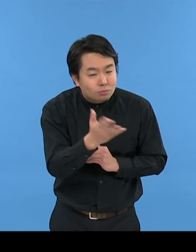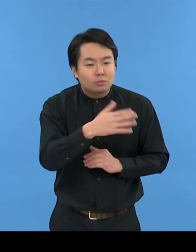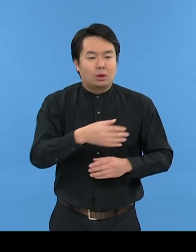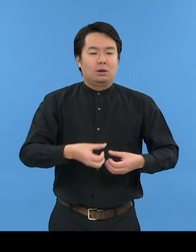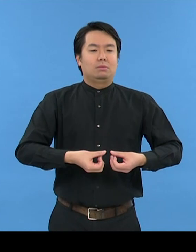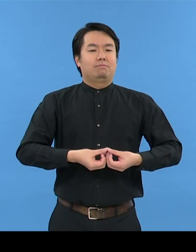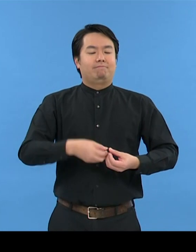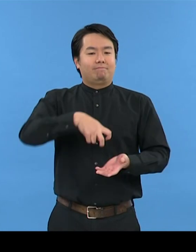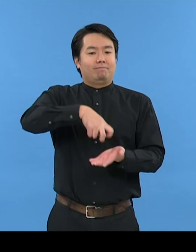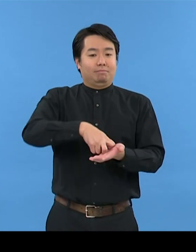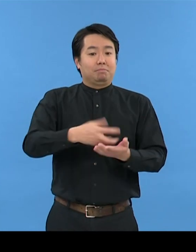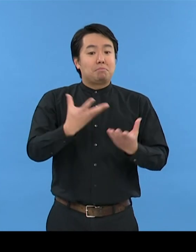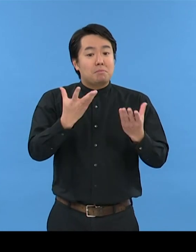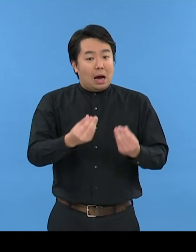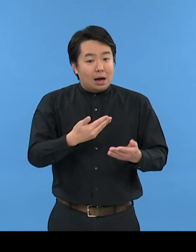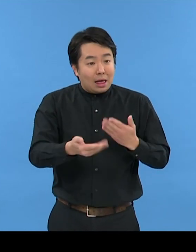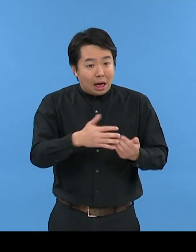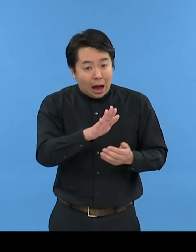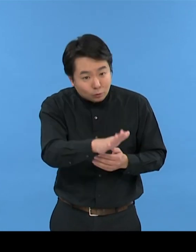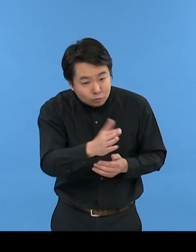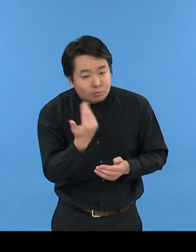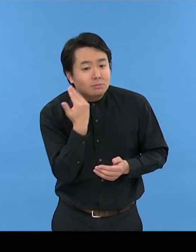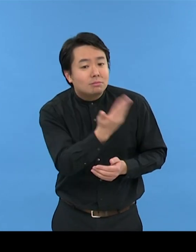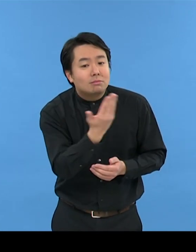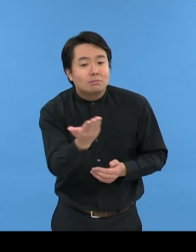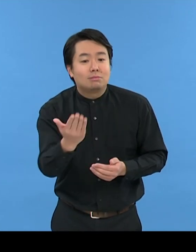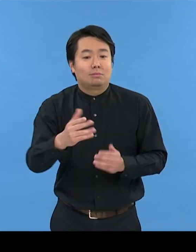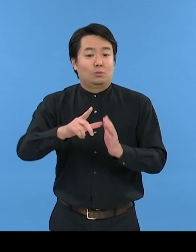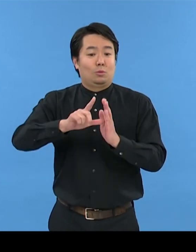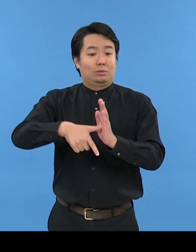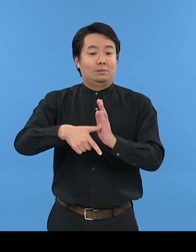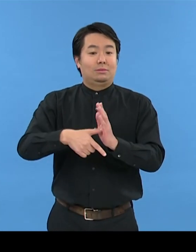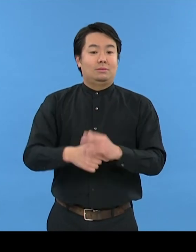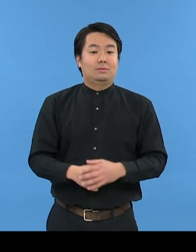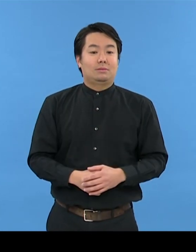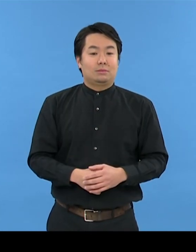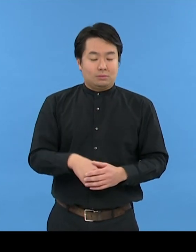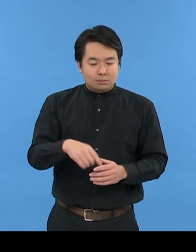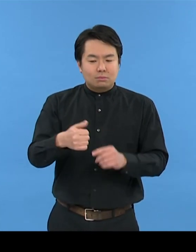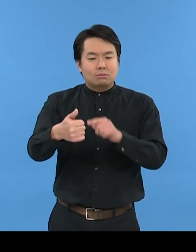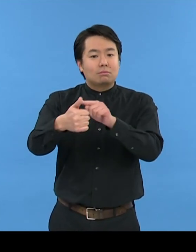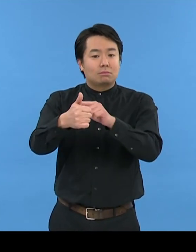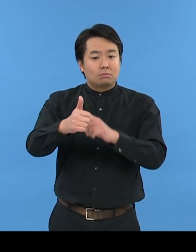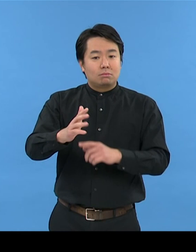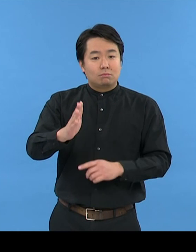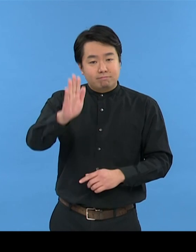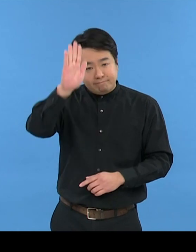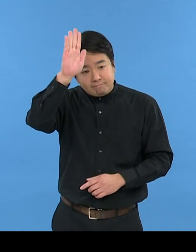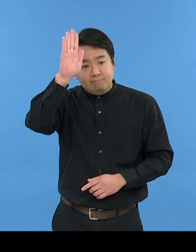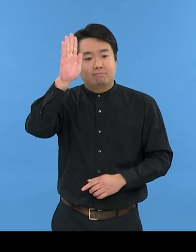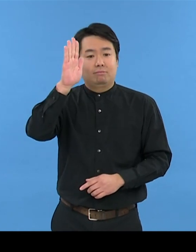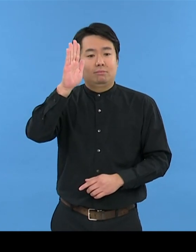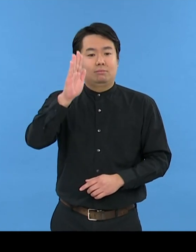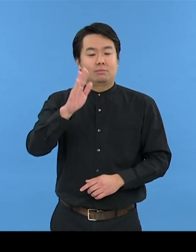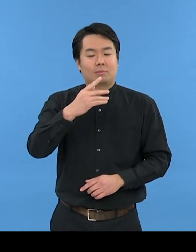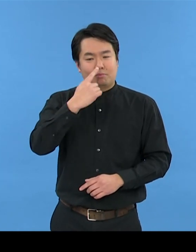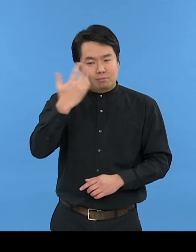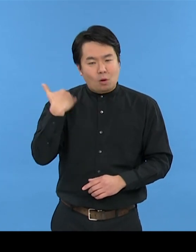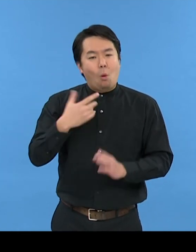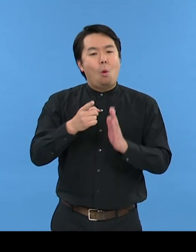かって今まで興味を持ったことあるとか座禅ってしたことあるかなとかって言ったら一人が急にふっと手上げまして